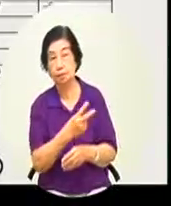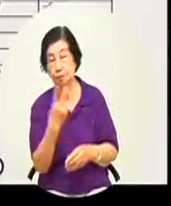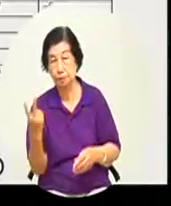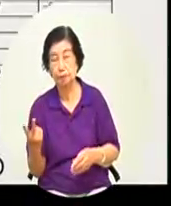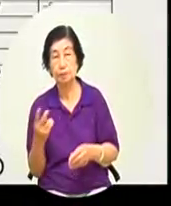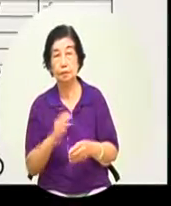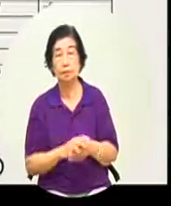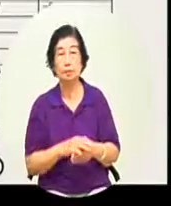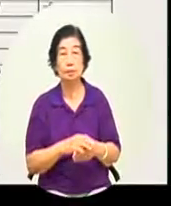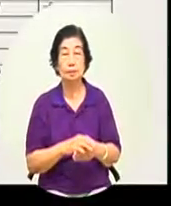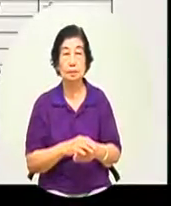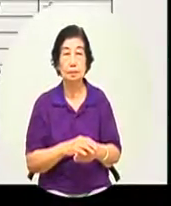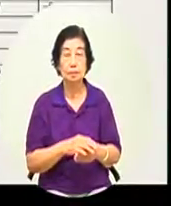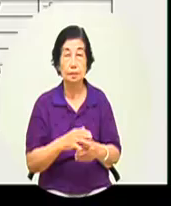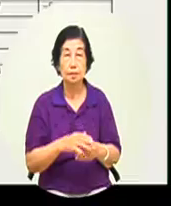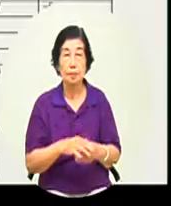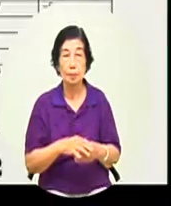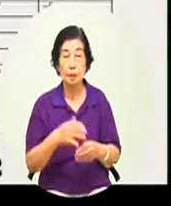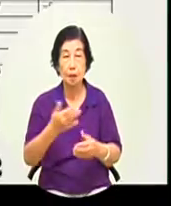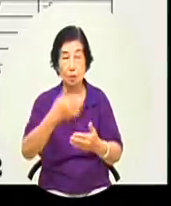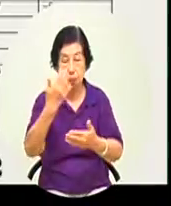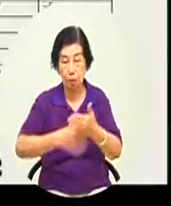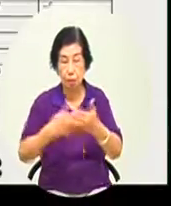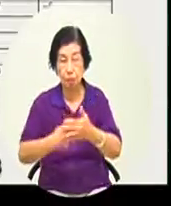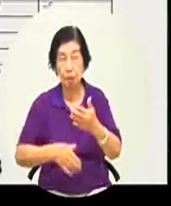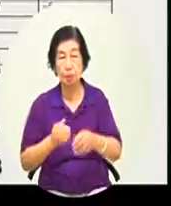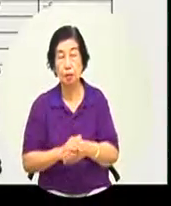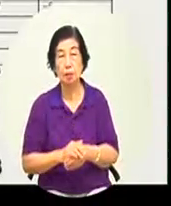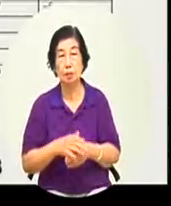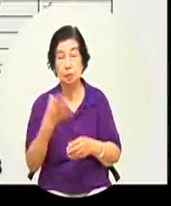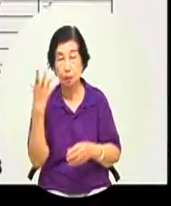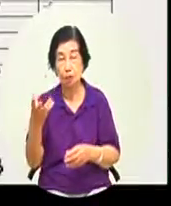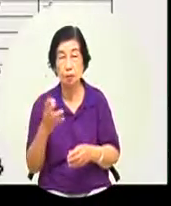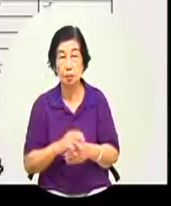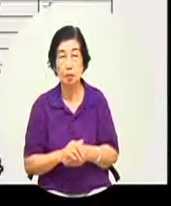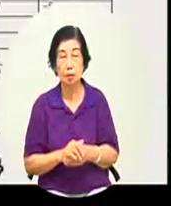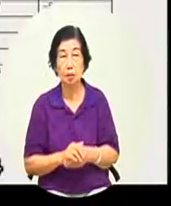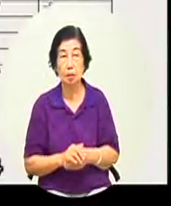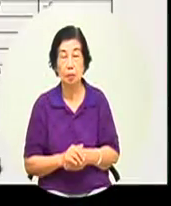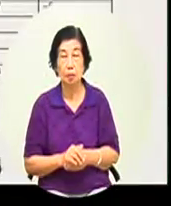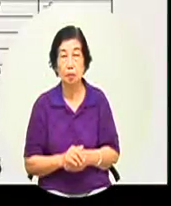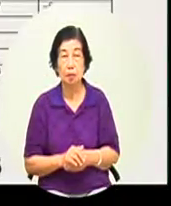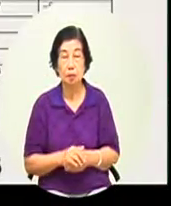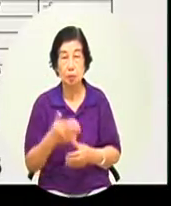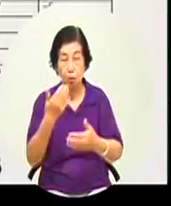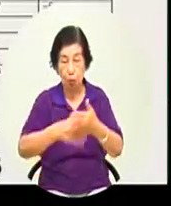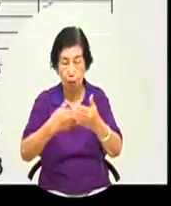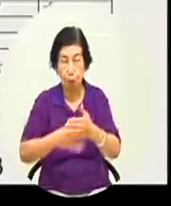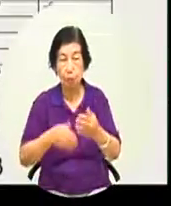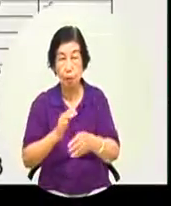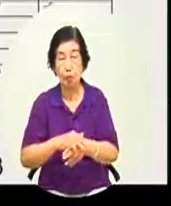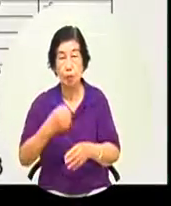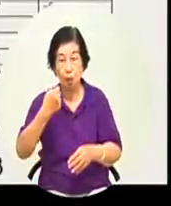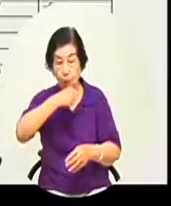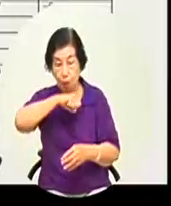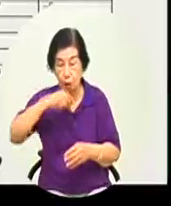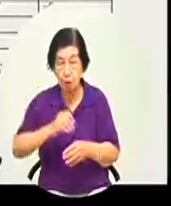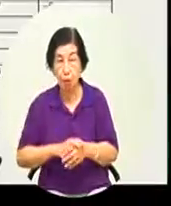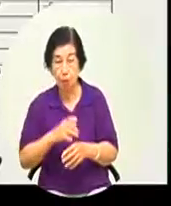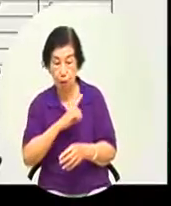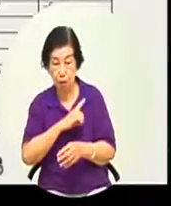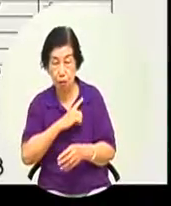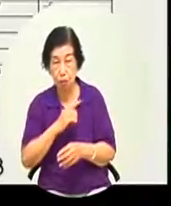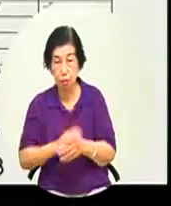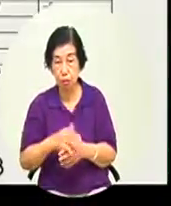子？大陆客流失难道展览吗？但是呢减少最多的竟然是我们台湾内地的游客是最